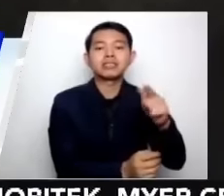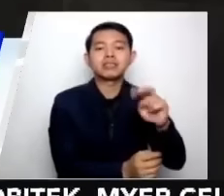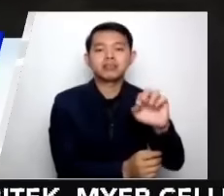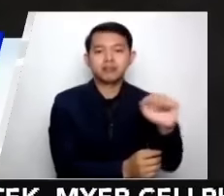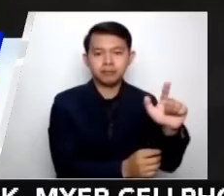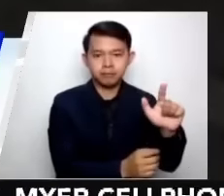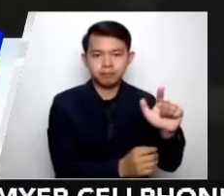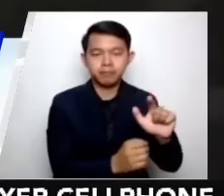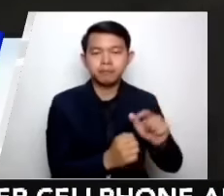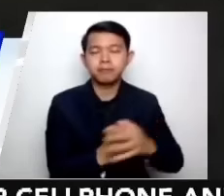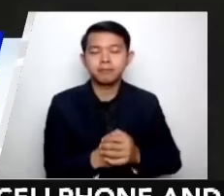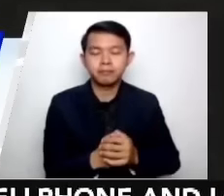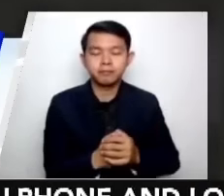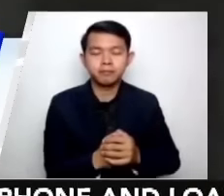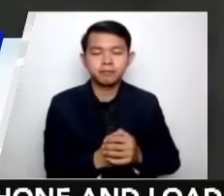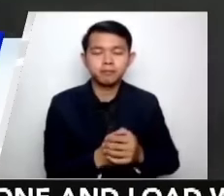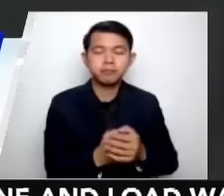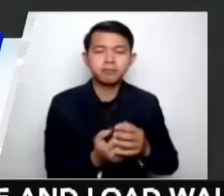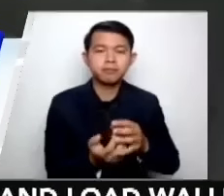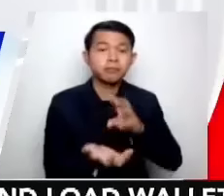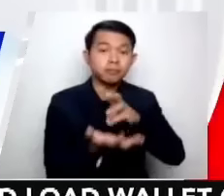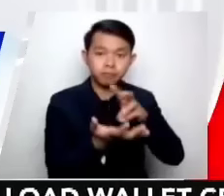Sa isla ng Sabtang.